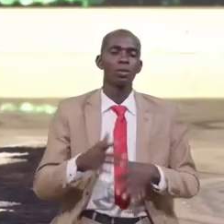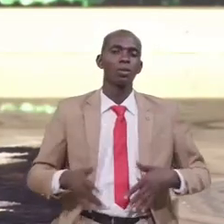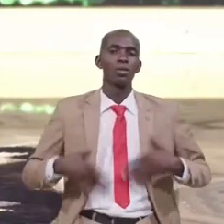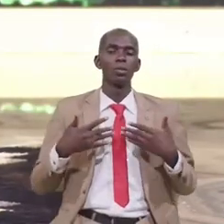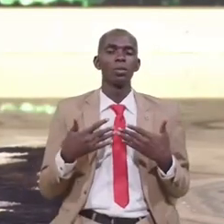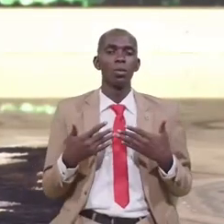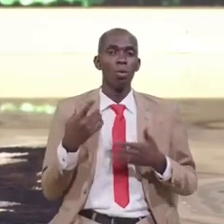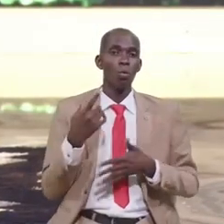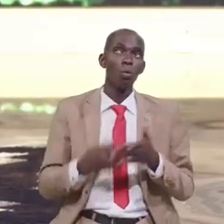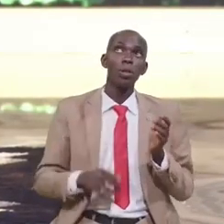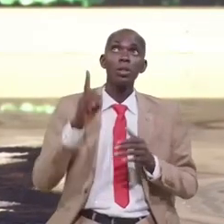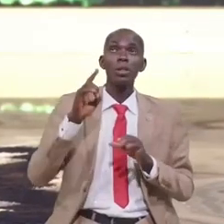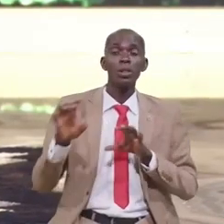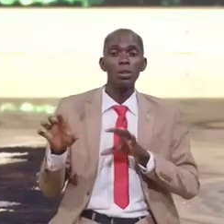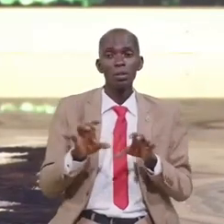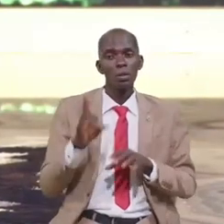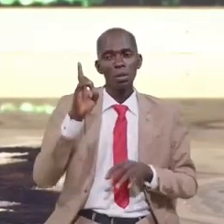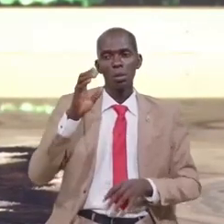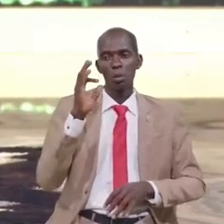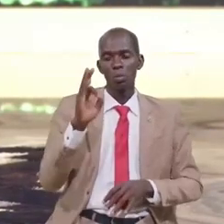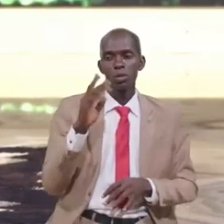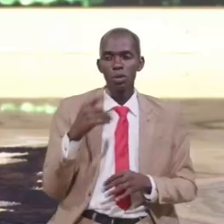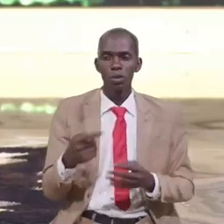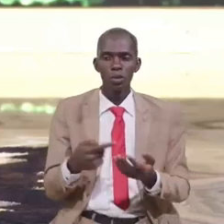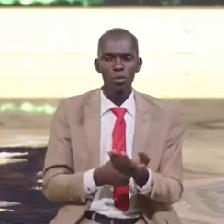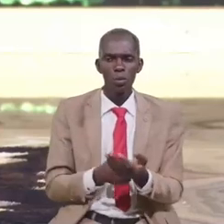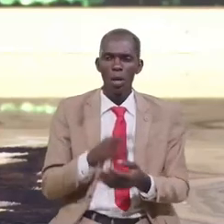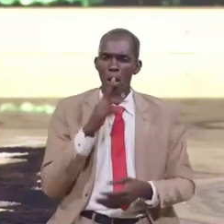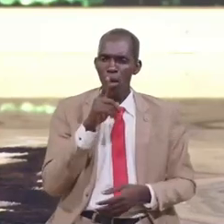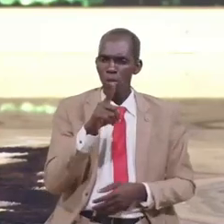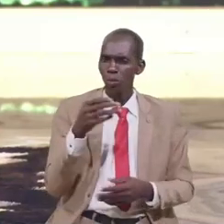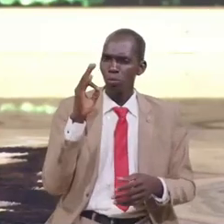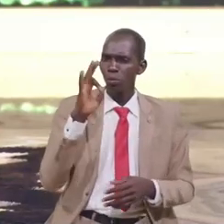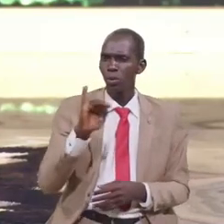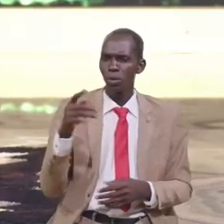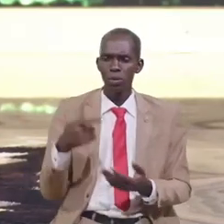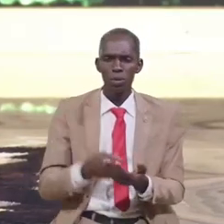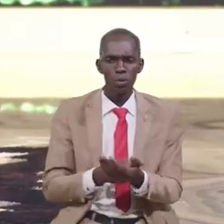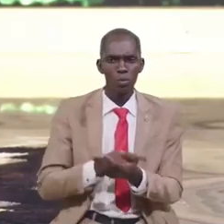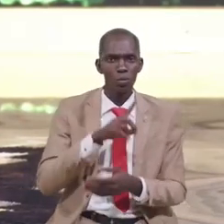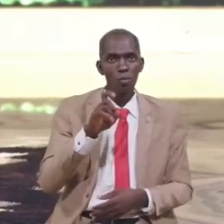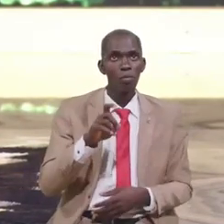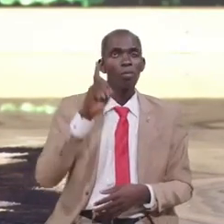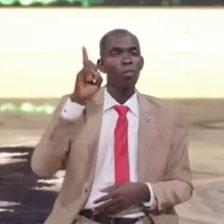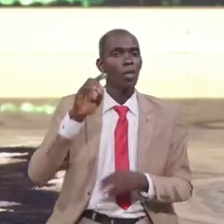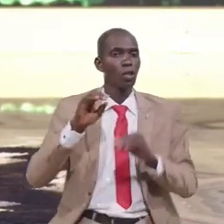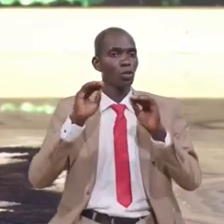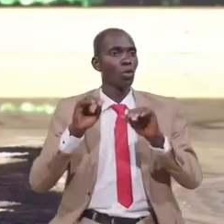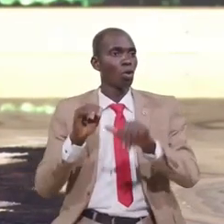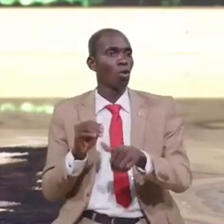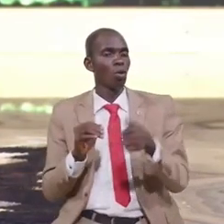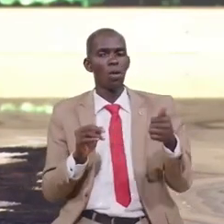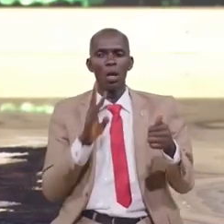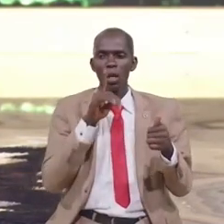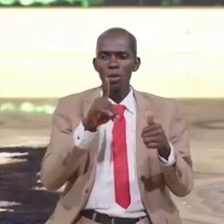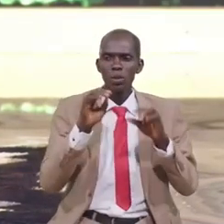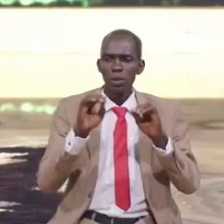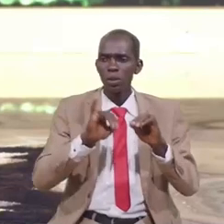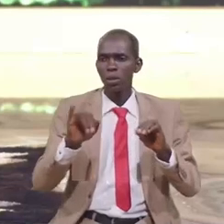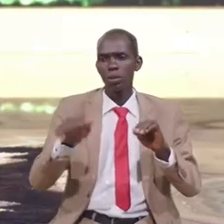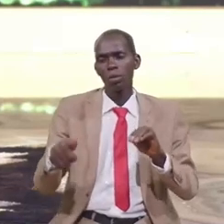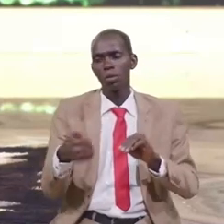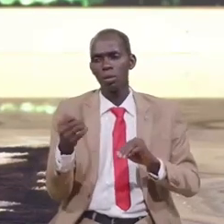fait. Il a prêché l'évangile, vous prêchez l'évangile. Il a enseigné les autres, est-ce que vous enseignez les